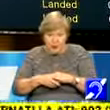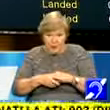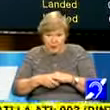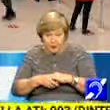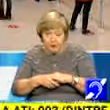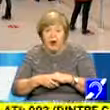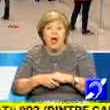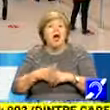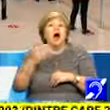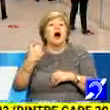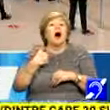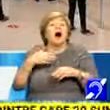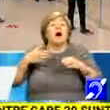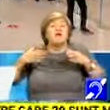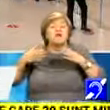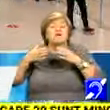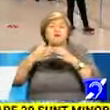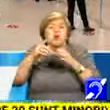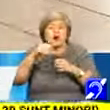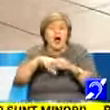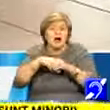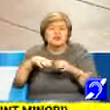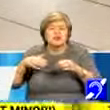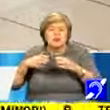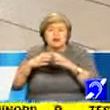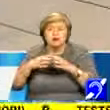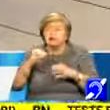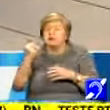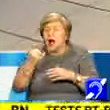personalul navigant maritim român care se